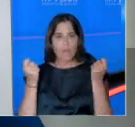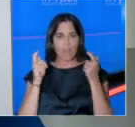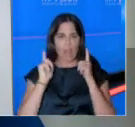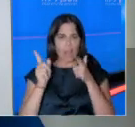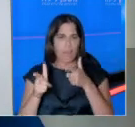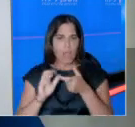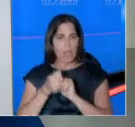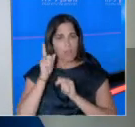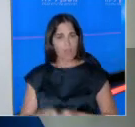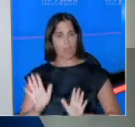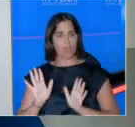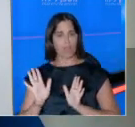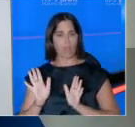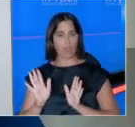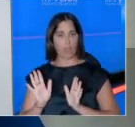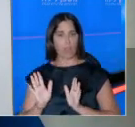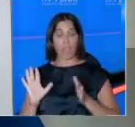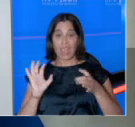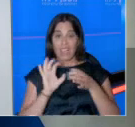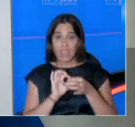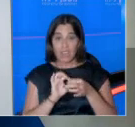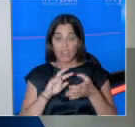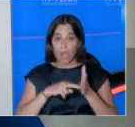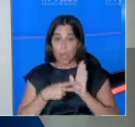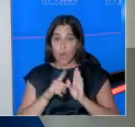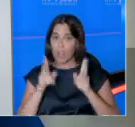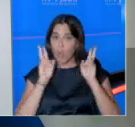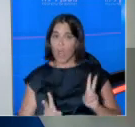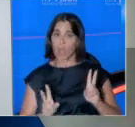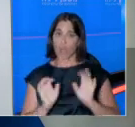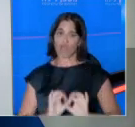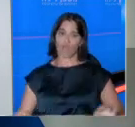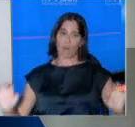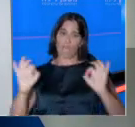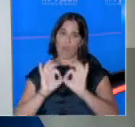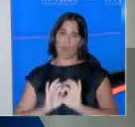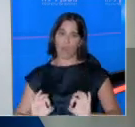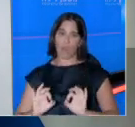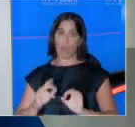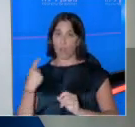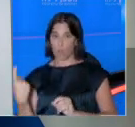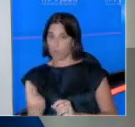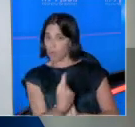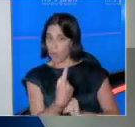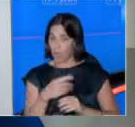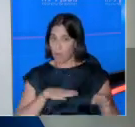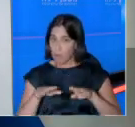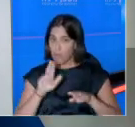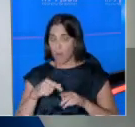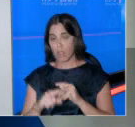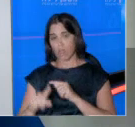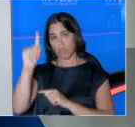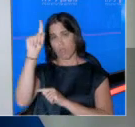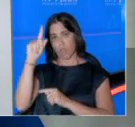אם נידרש לכך. ההקשר הפוליטי לא יעצור שום דבר. לכל צד בממשלה יש כוח הצבעה